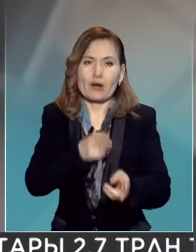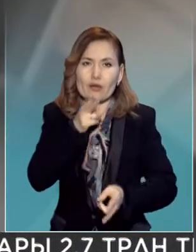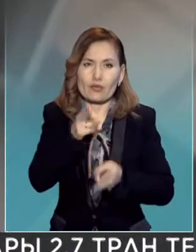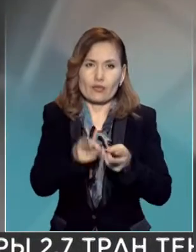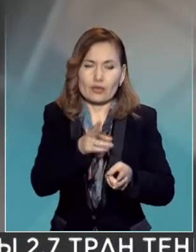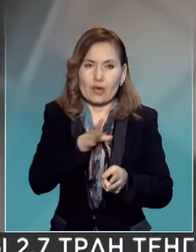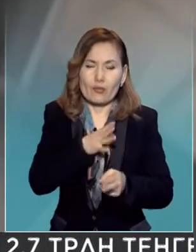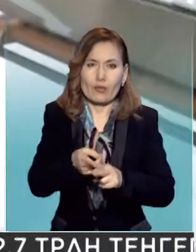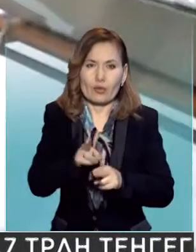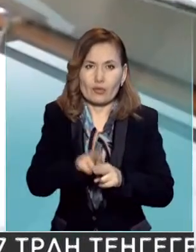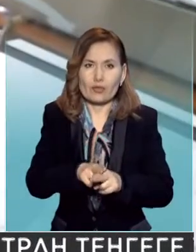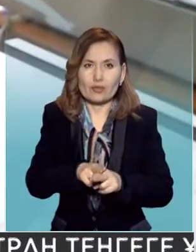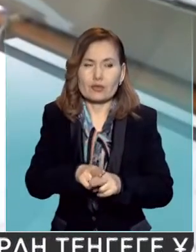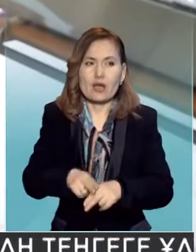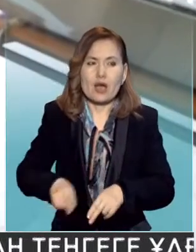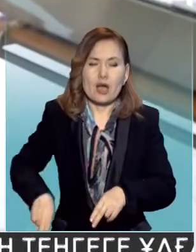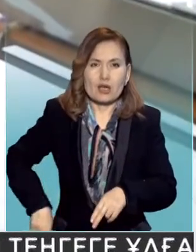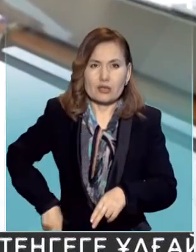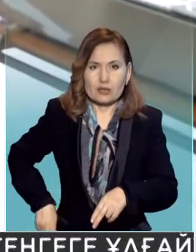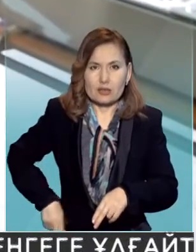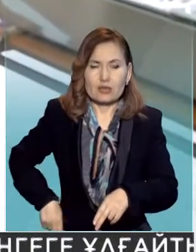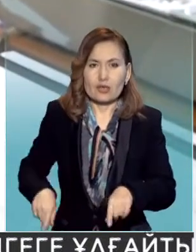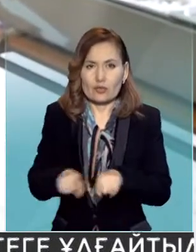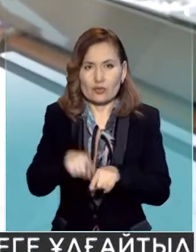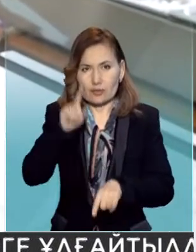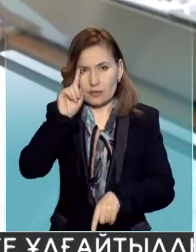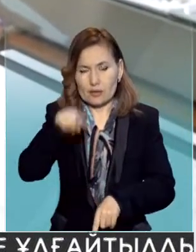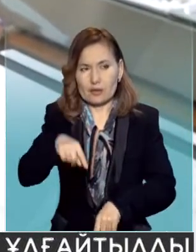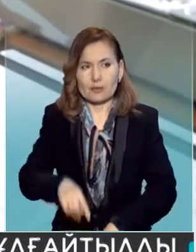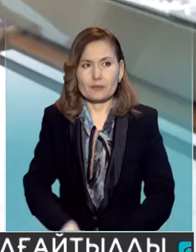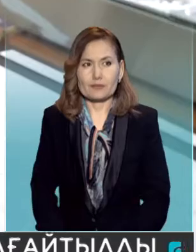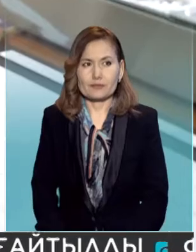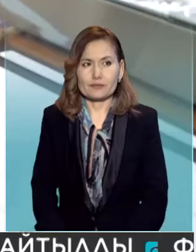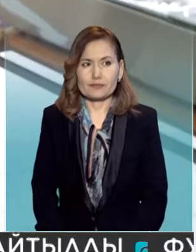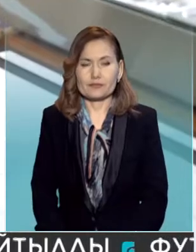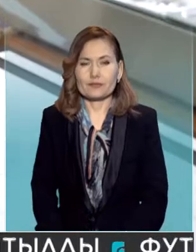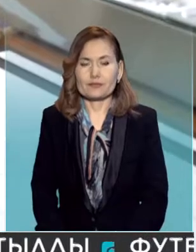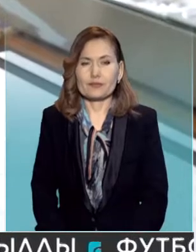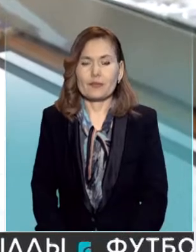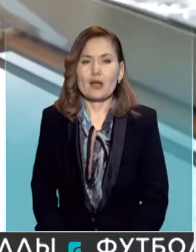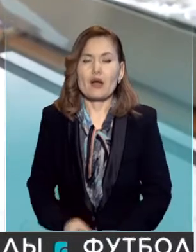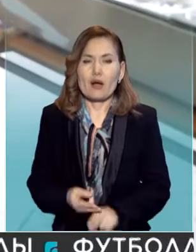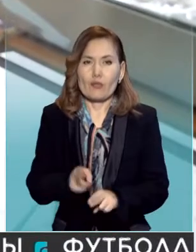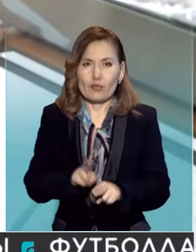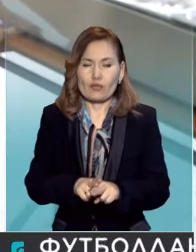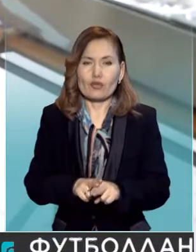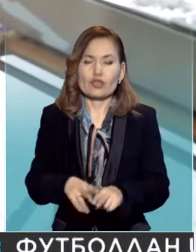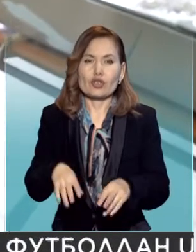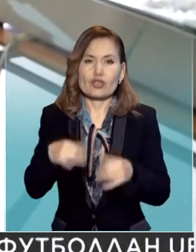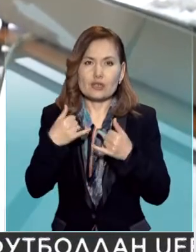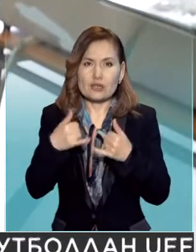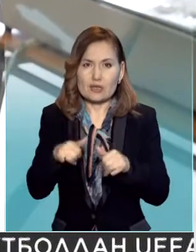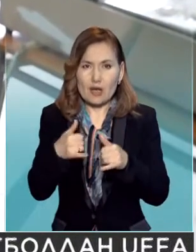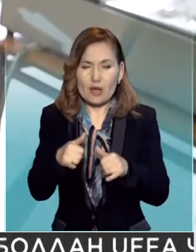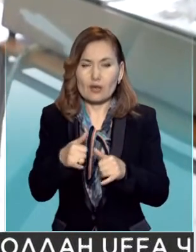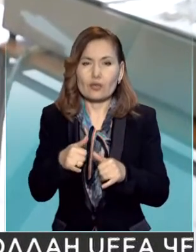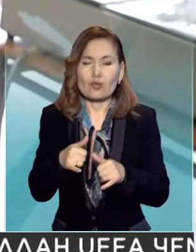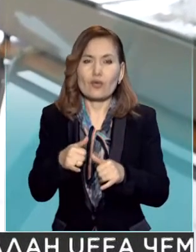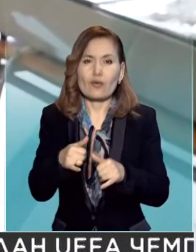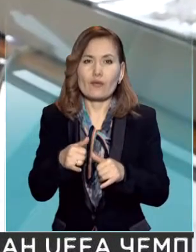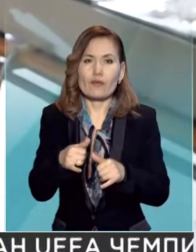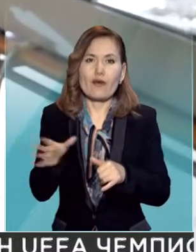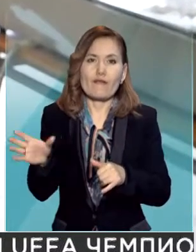директорға жақпай қалды. Сыйлық жетпейді проблема. Абыланаға барғанмын. Абыланаға барып жазған не тұрыпты,